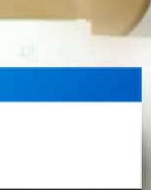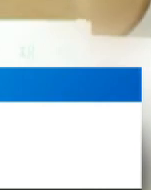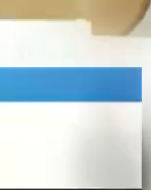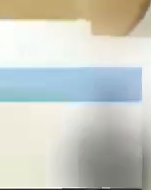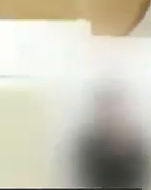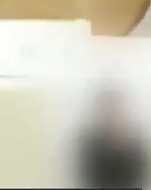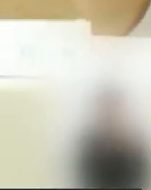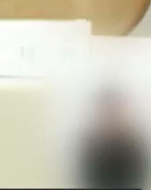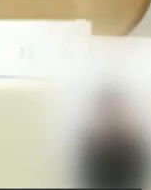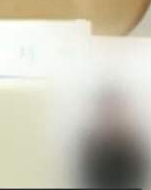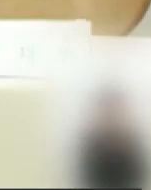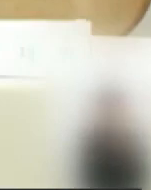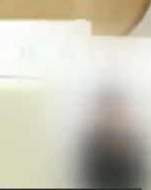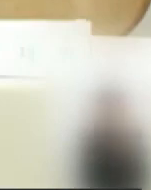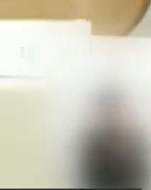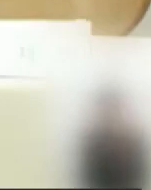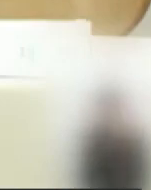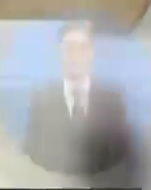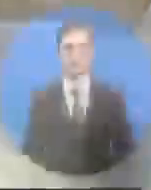드는데 어떻게 생각하세요?